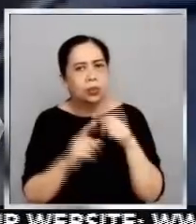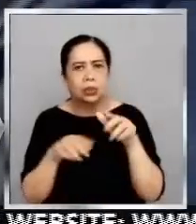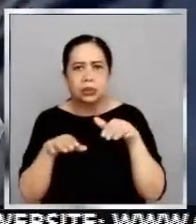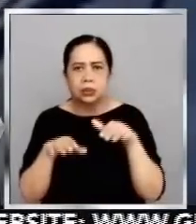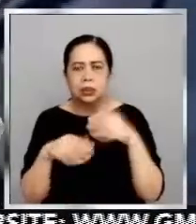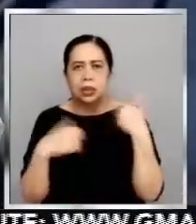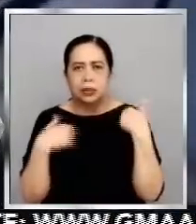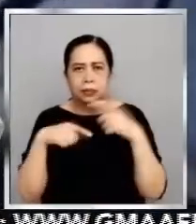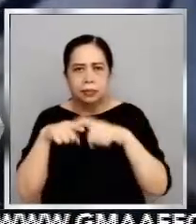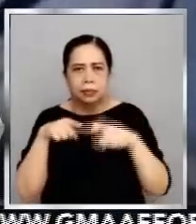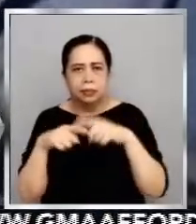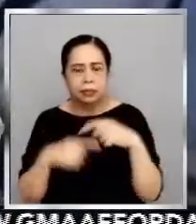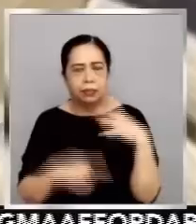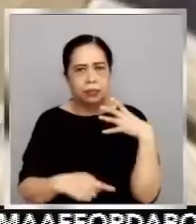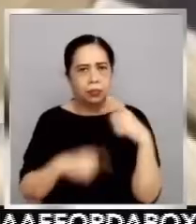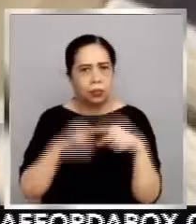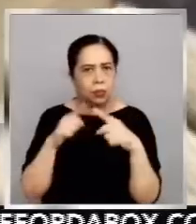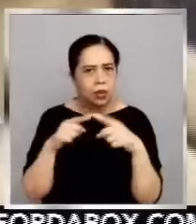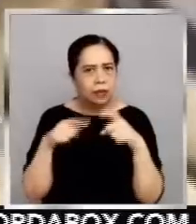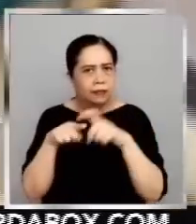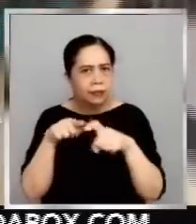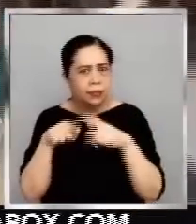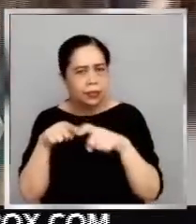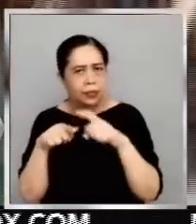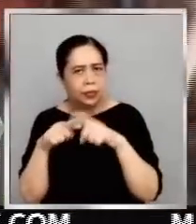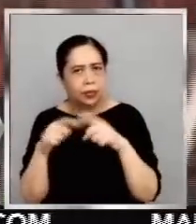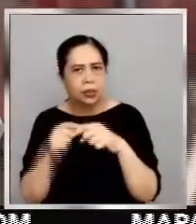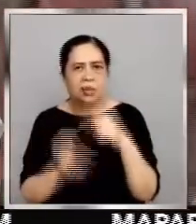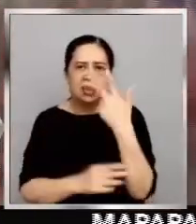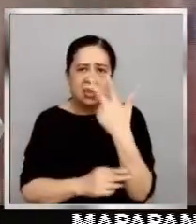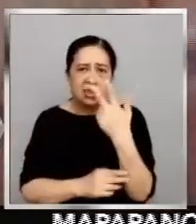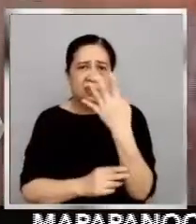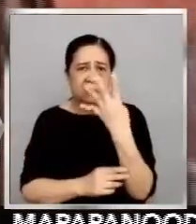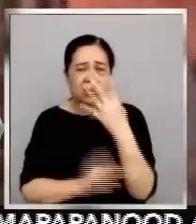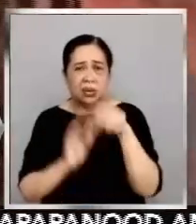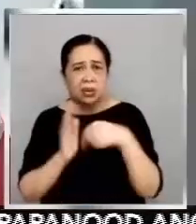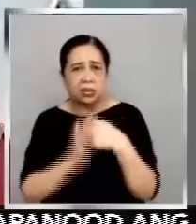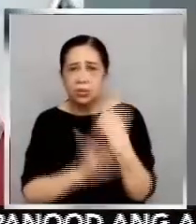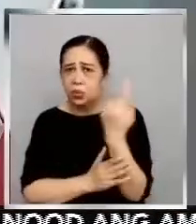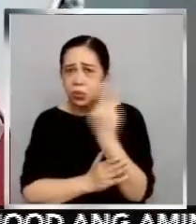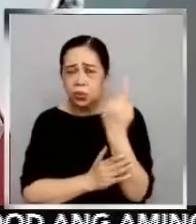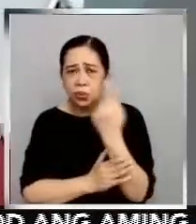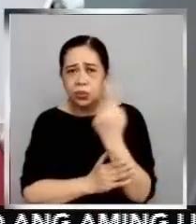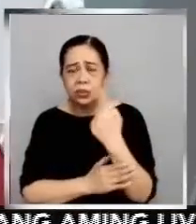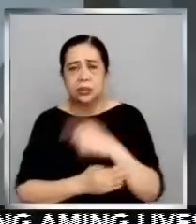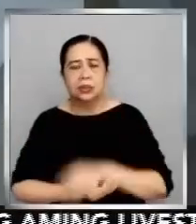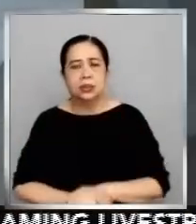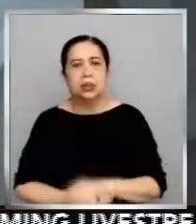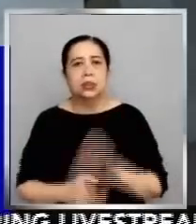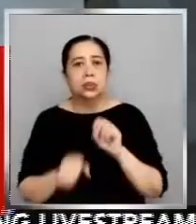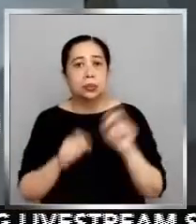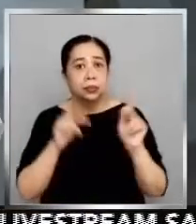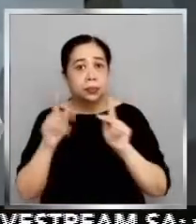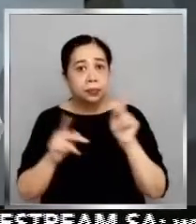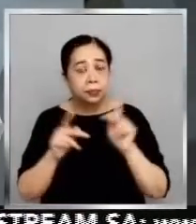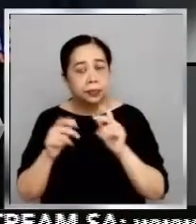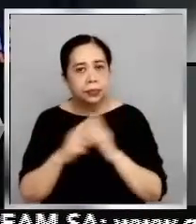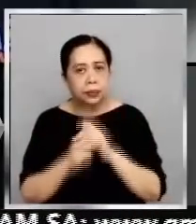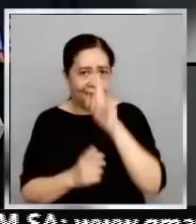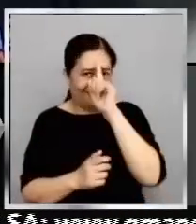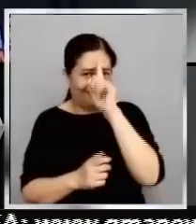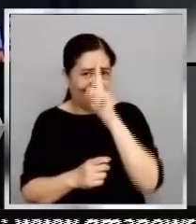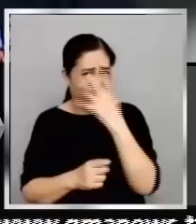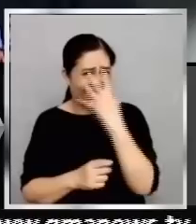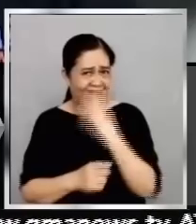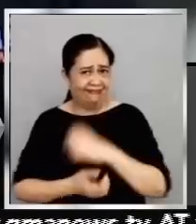ang anunsyo kung kailan magkakakuryente na 3 hanggang 4 na oras na lang ang itinatagal. Kaya ang mga residente, punding-pundi na.